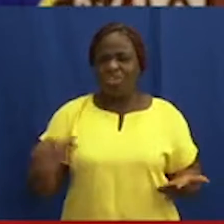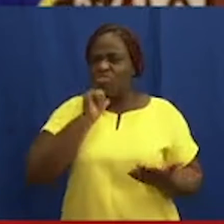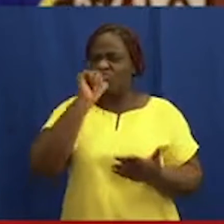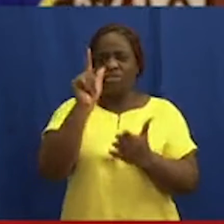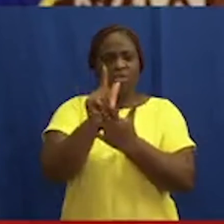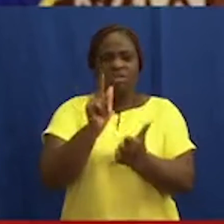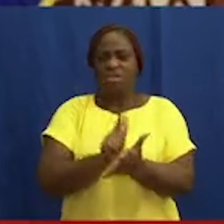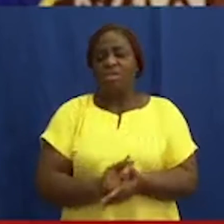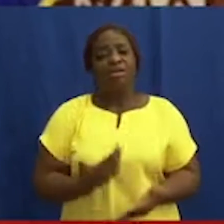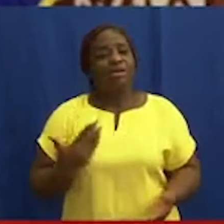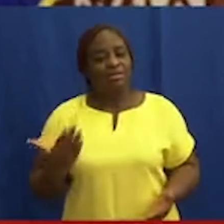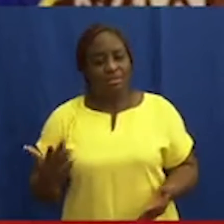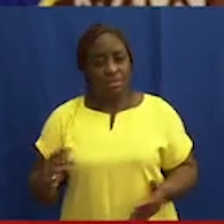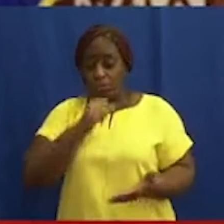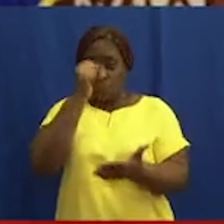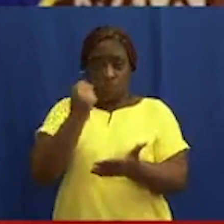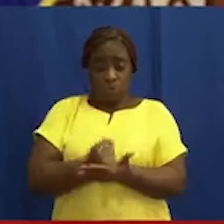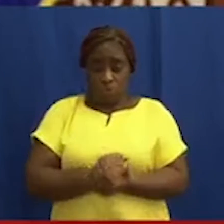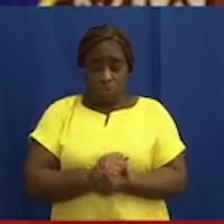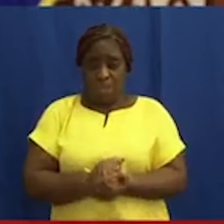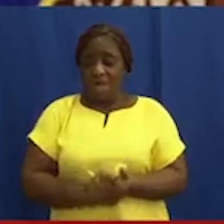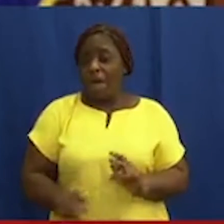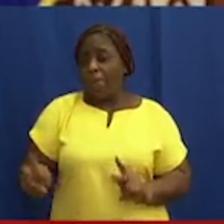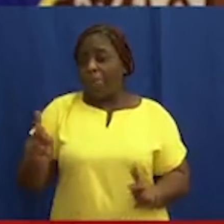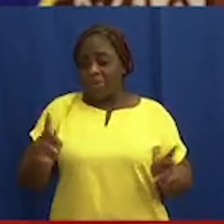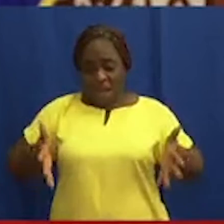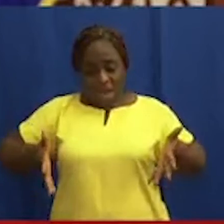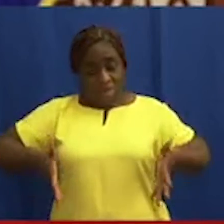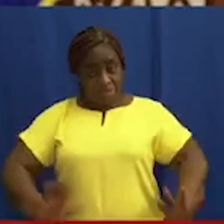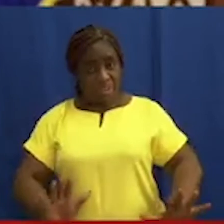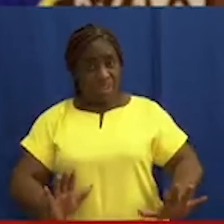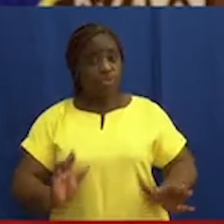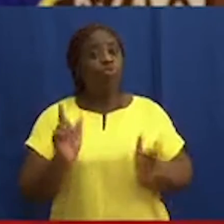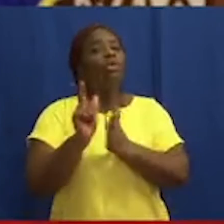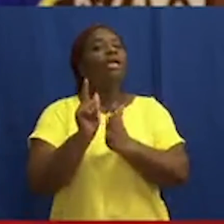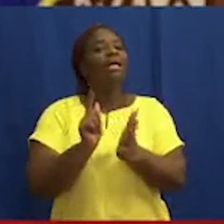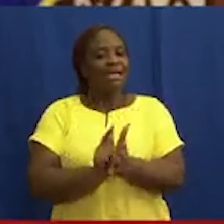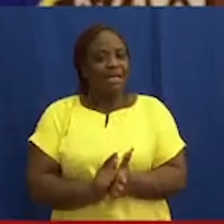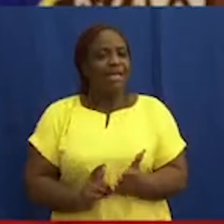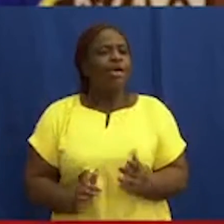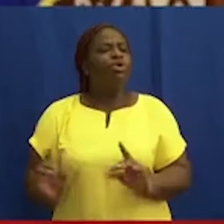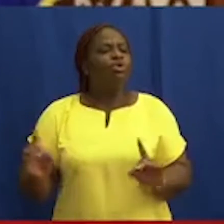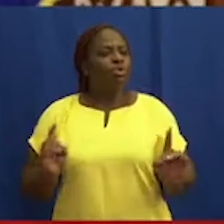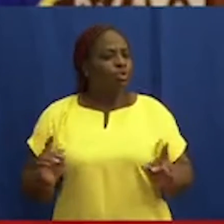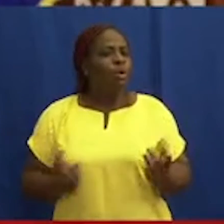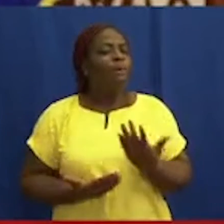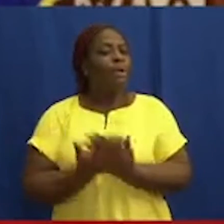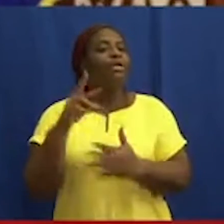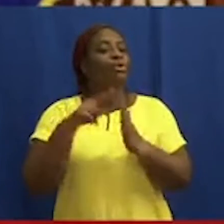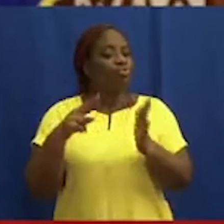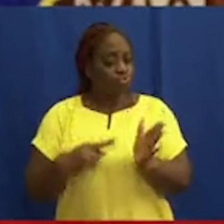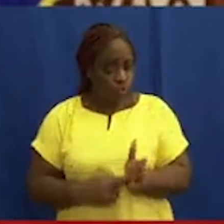kuma gwamnati tana aiki da watan bankin kasa, watan Bank of Ghana kenan, da ainihin masu sarrafa mai